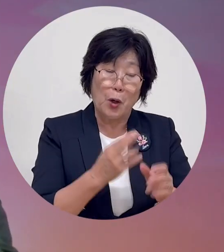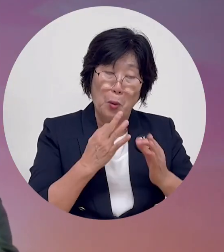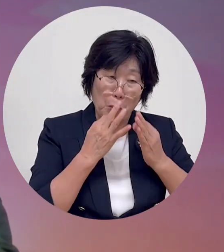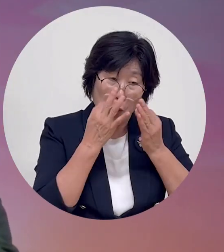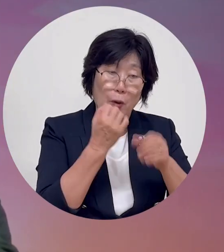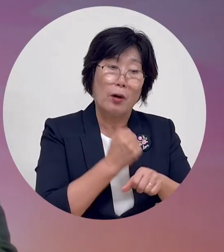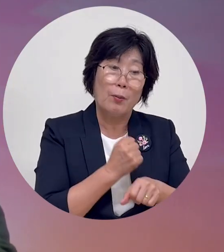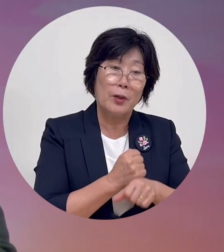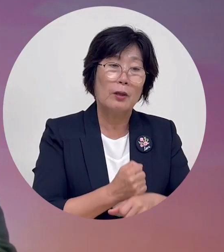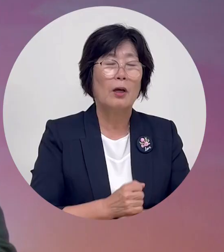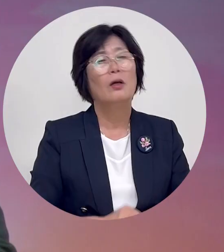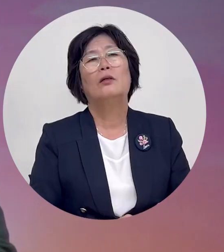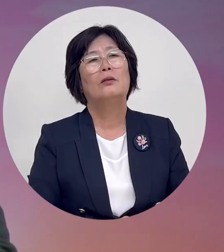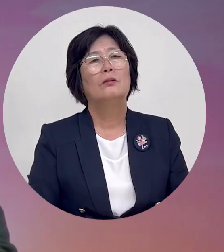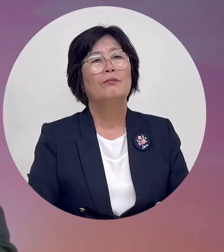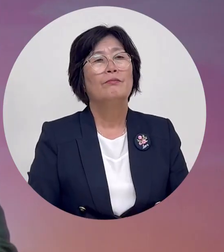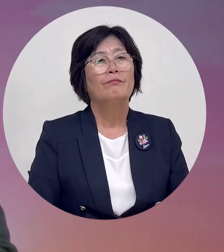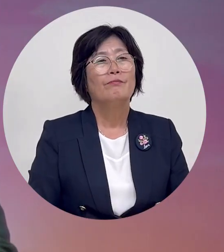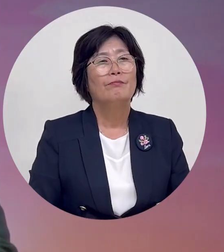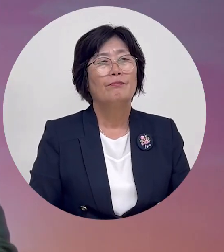써요.